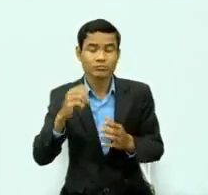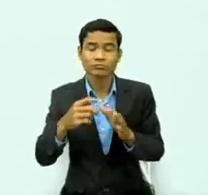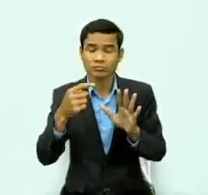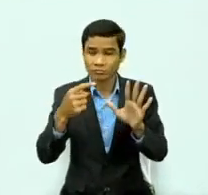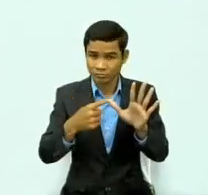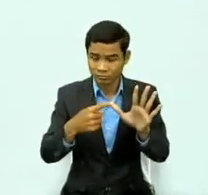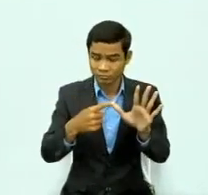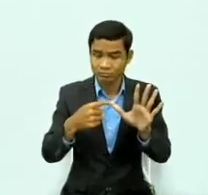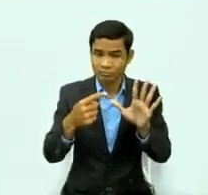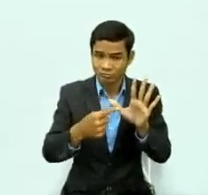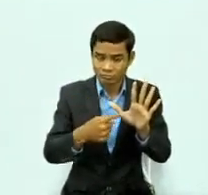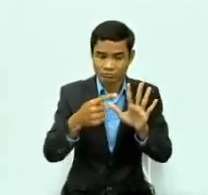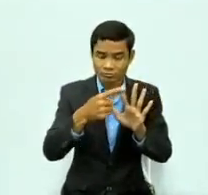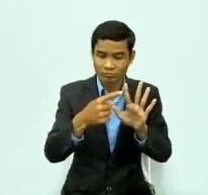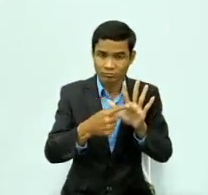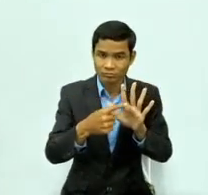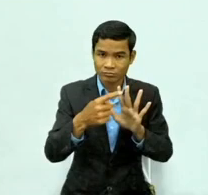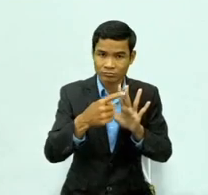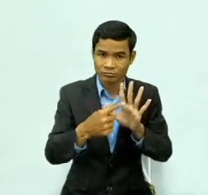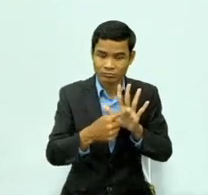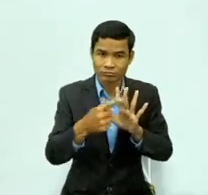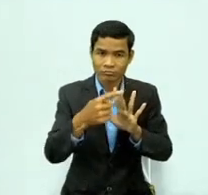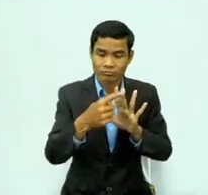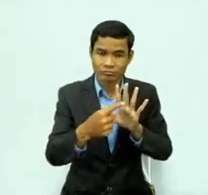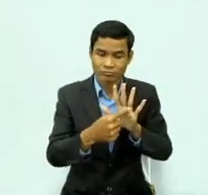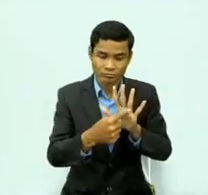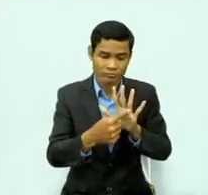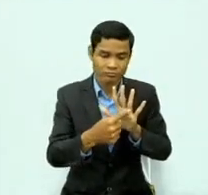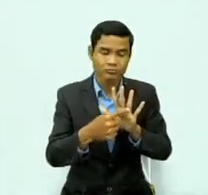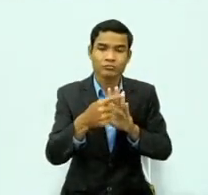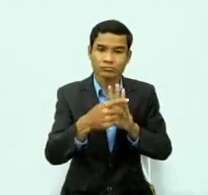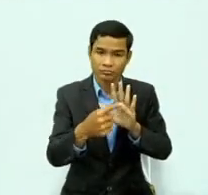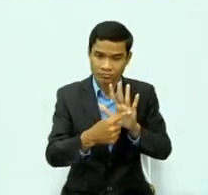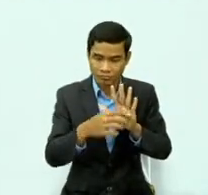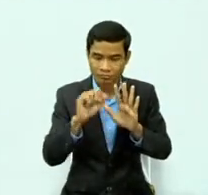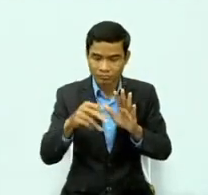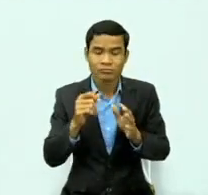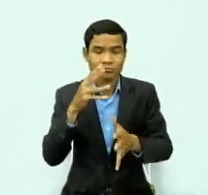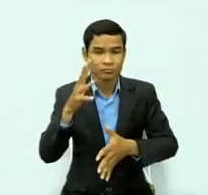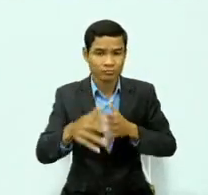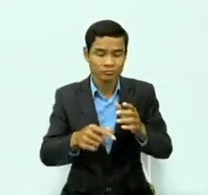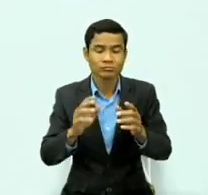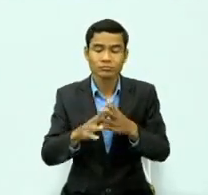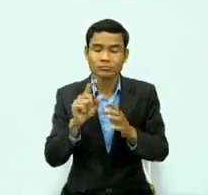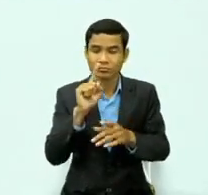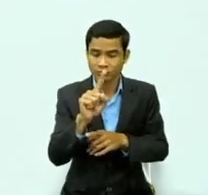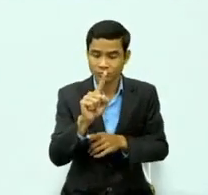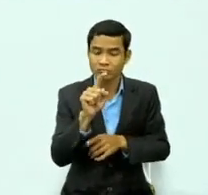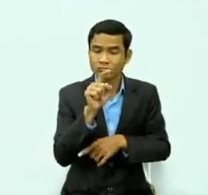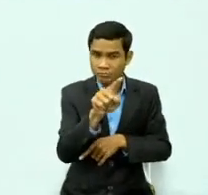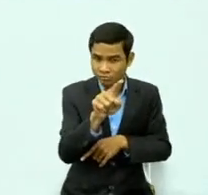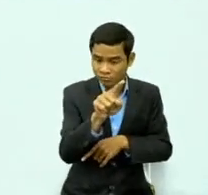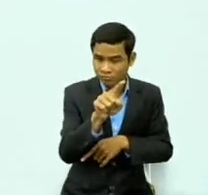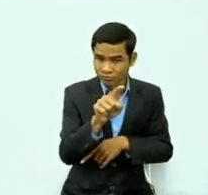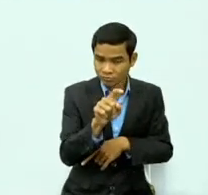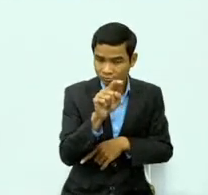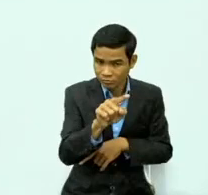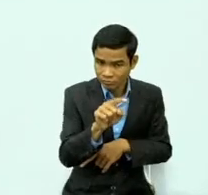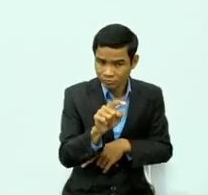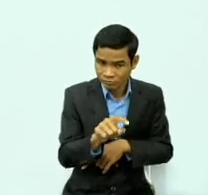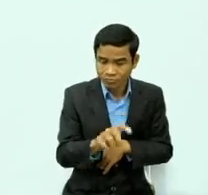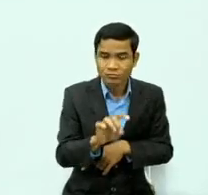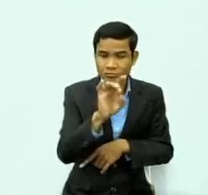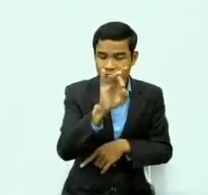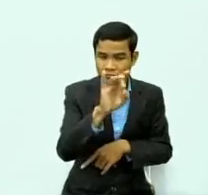អារហូតដល់ស្រៈអឺណាអញ្ចឹងការអានគឺយើងចង្អុលចាចង្អុលជនជាអ្ន